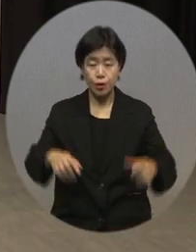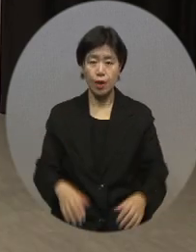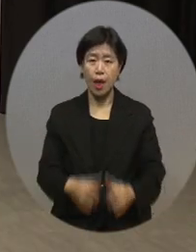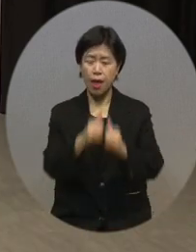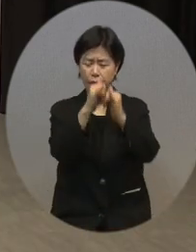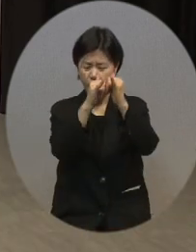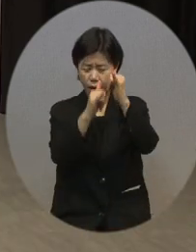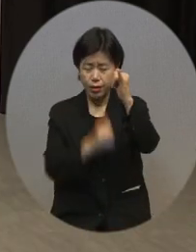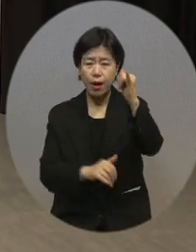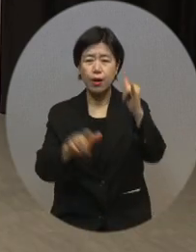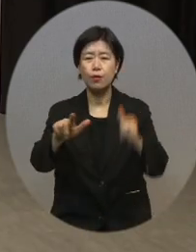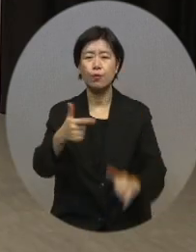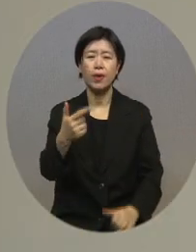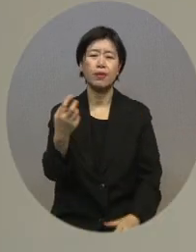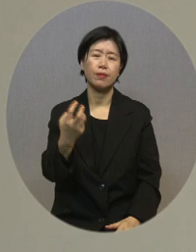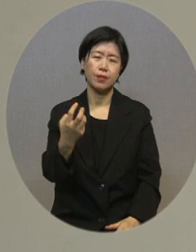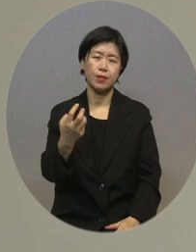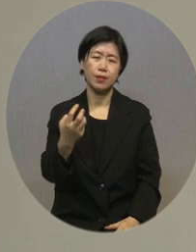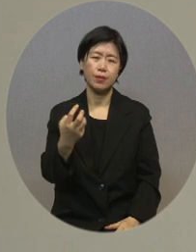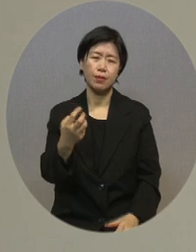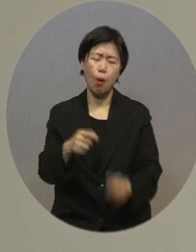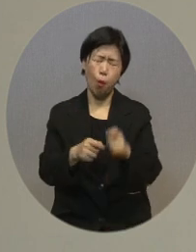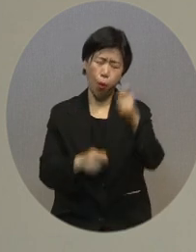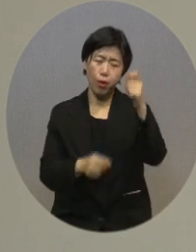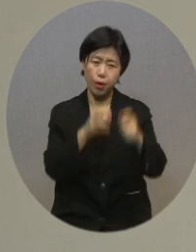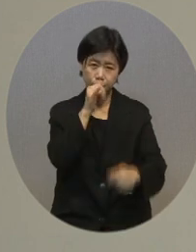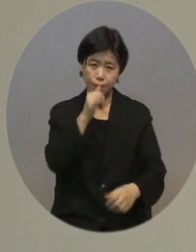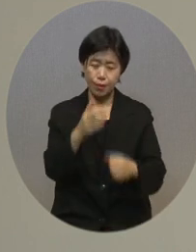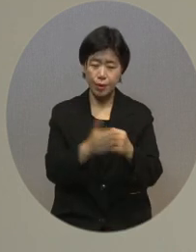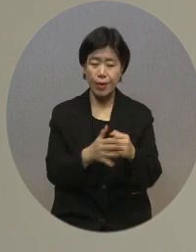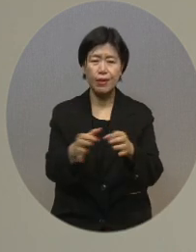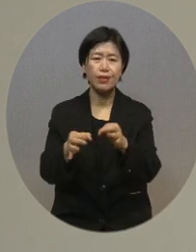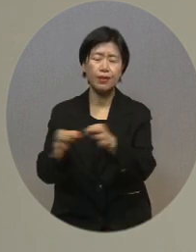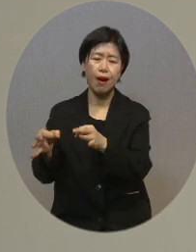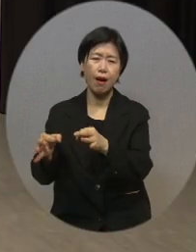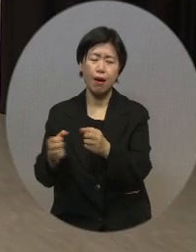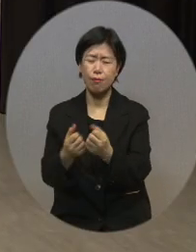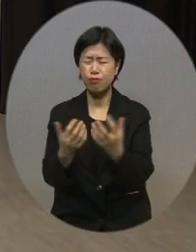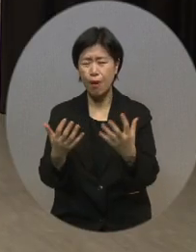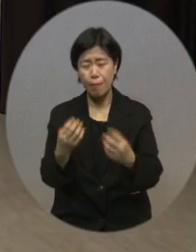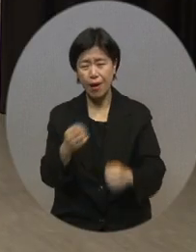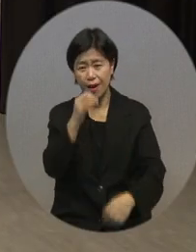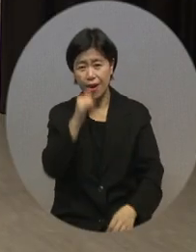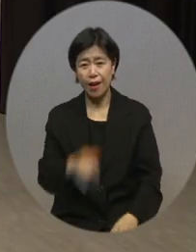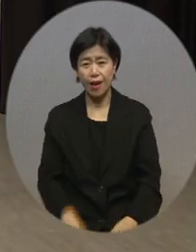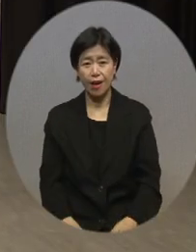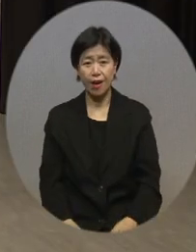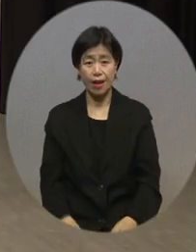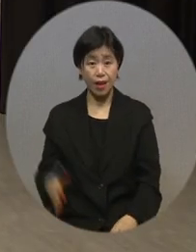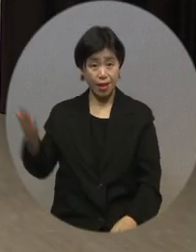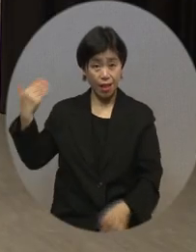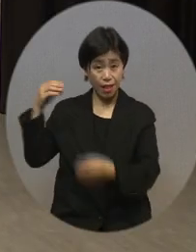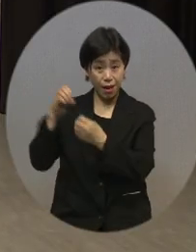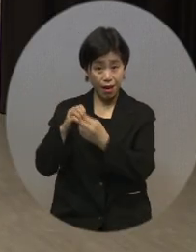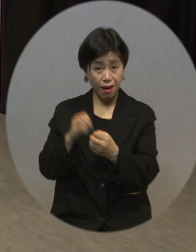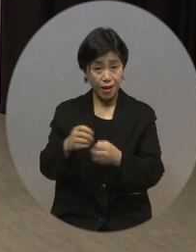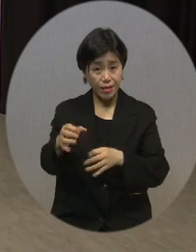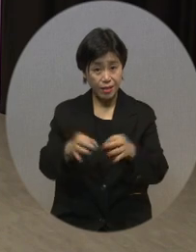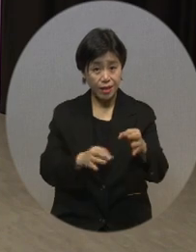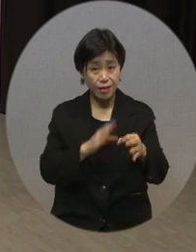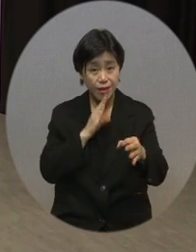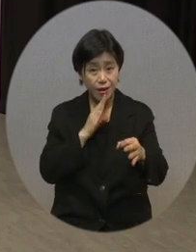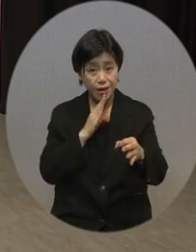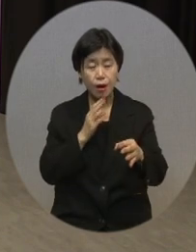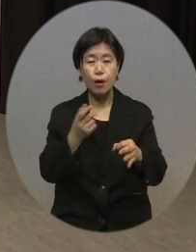630년의 긴 역사이기 때문에 아. 시장이 그렇게 많습니다. 예. 아, 그래요? 예. 재래시장인데 주로 이제. 예, 재래시장,